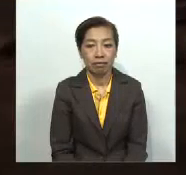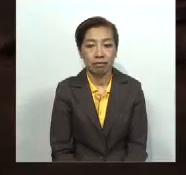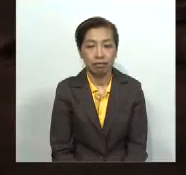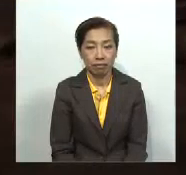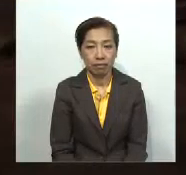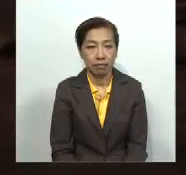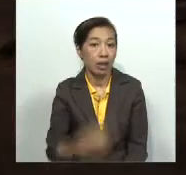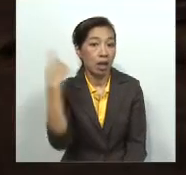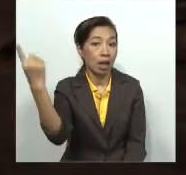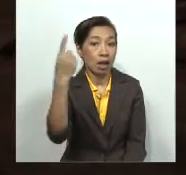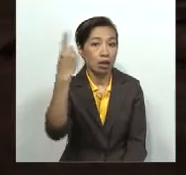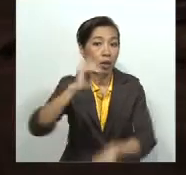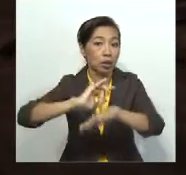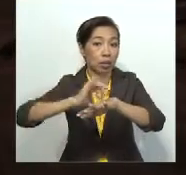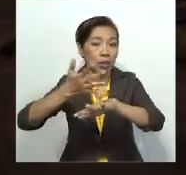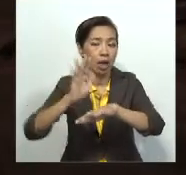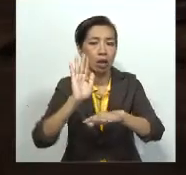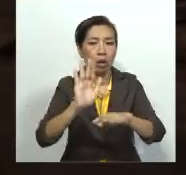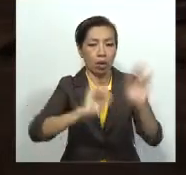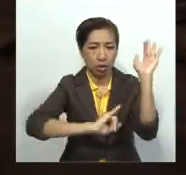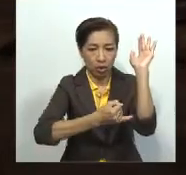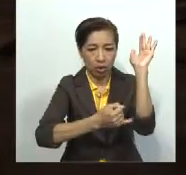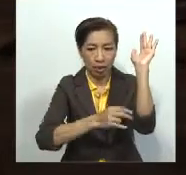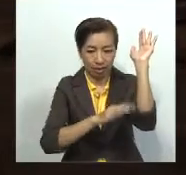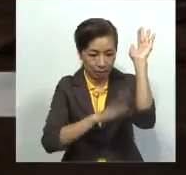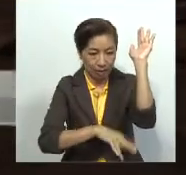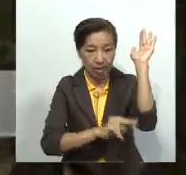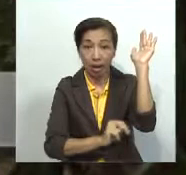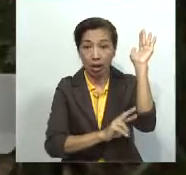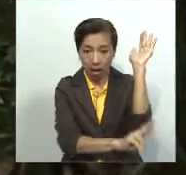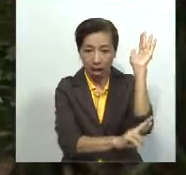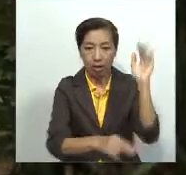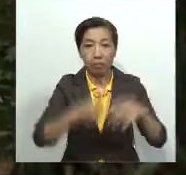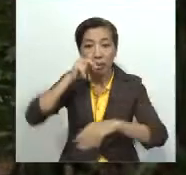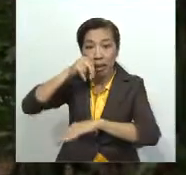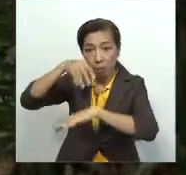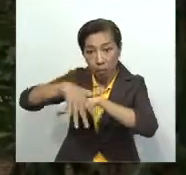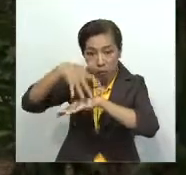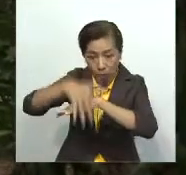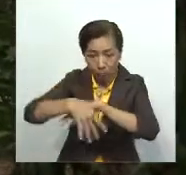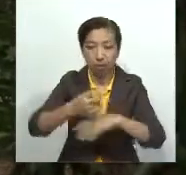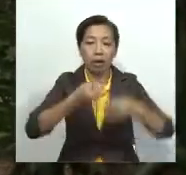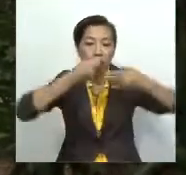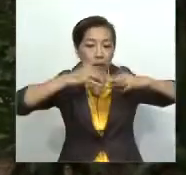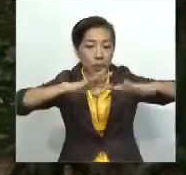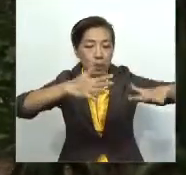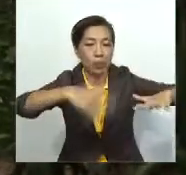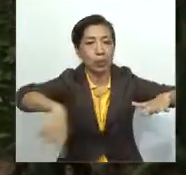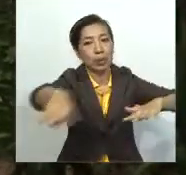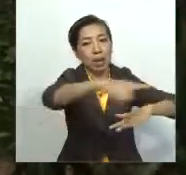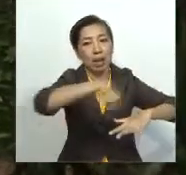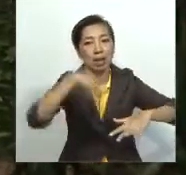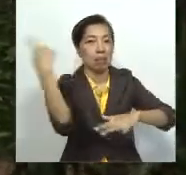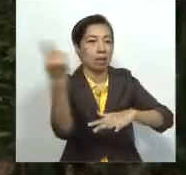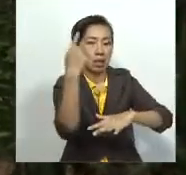ากพูดถึงสถานที่ท่องเที่ยวทางธรรมชาติในพื้นที่จังหวัดนราธิวาสนะคะนอกจากน้ำตกแล้วก็ยังมีทะเลที่ถือว่าเป็นแหล่งท่